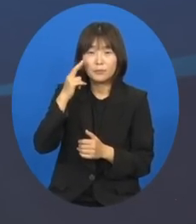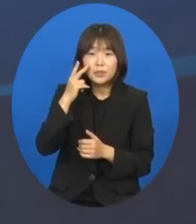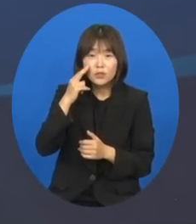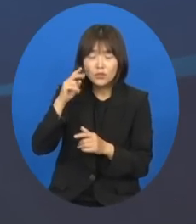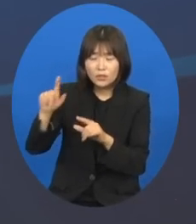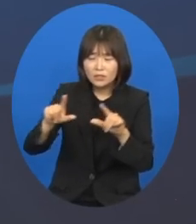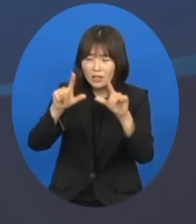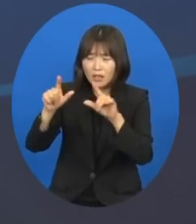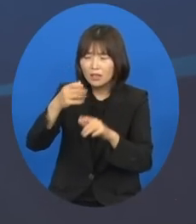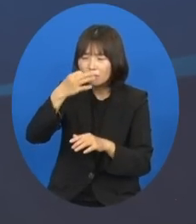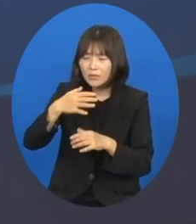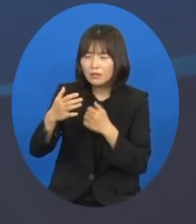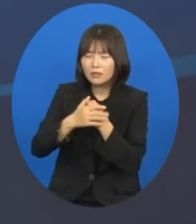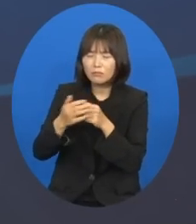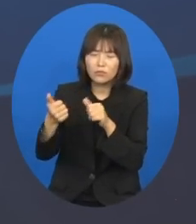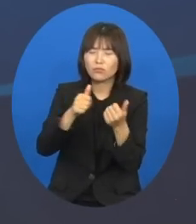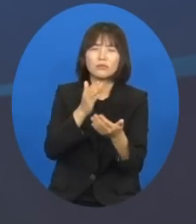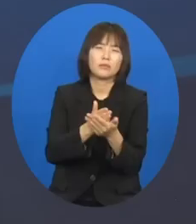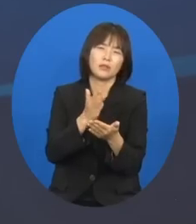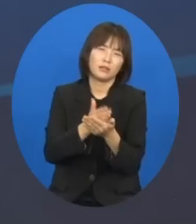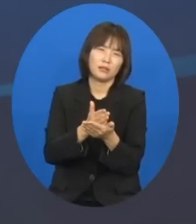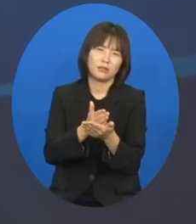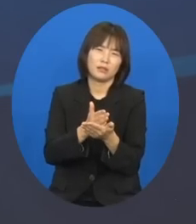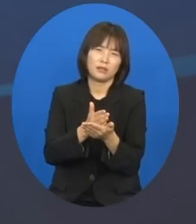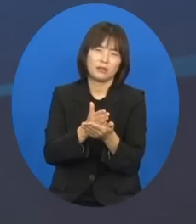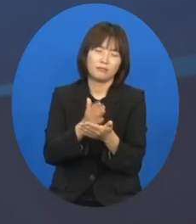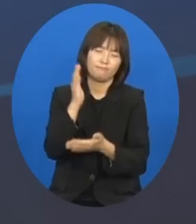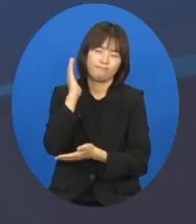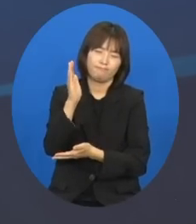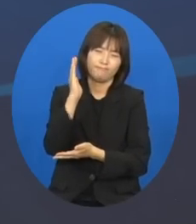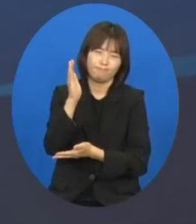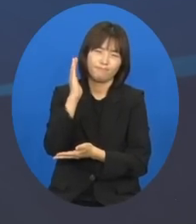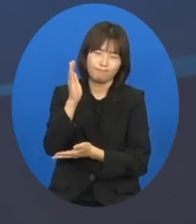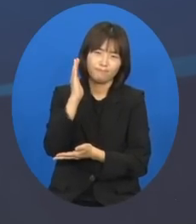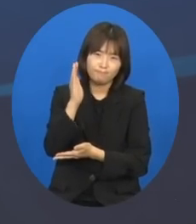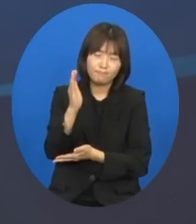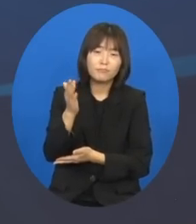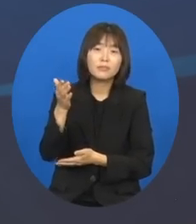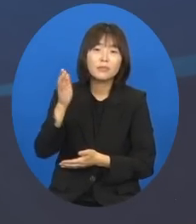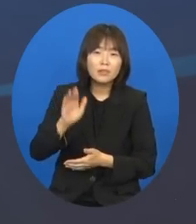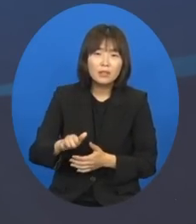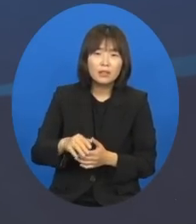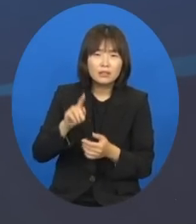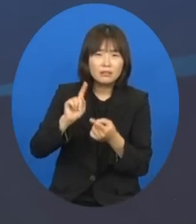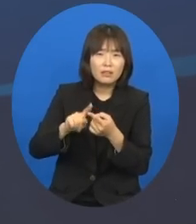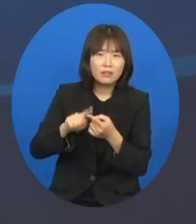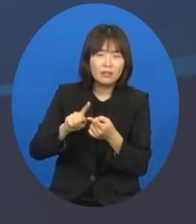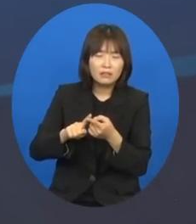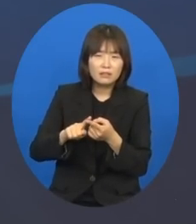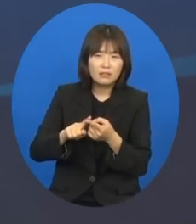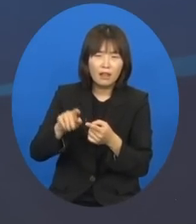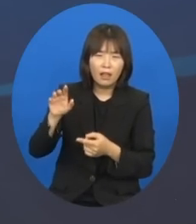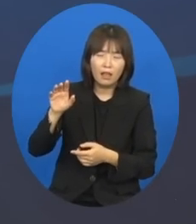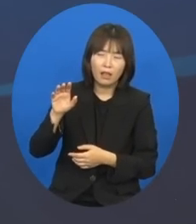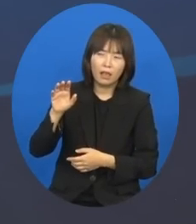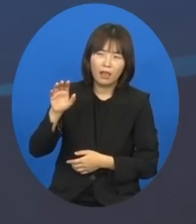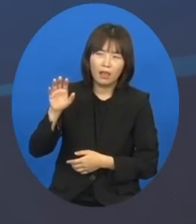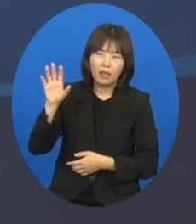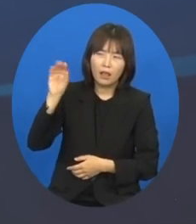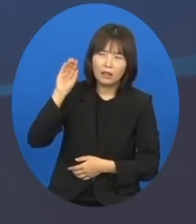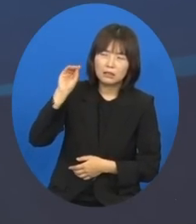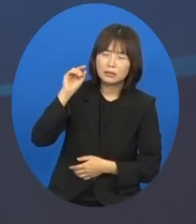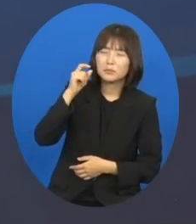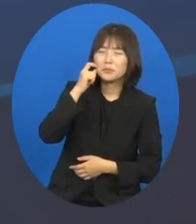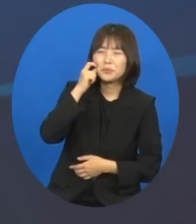이용만리까지 와서 왜 죽냐 그렇게 설교를 하고 났는데 그 소리가 전혀 안 들리던이 자매가 설교